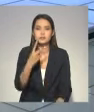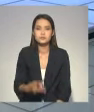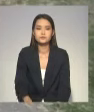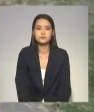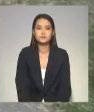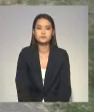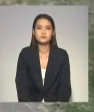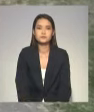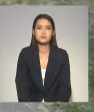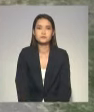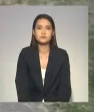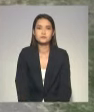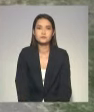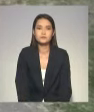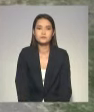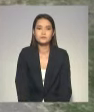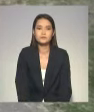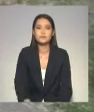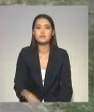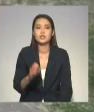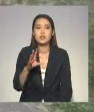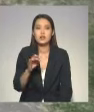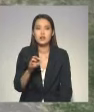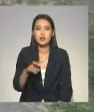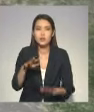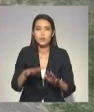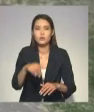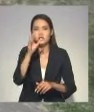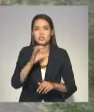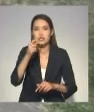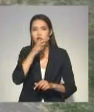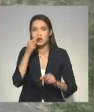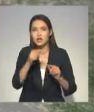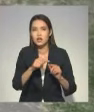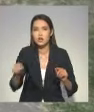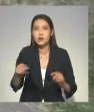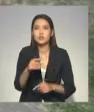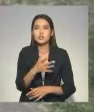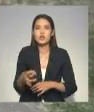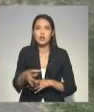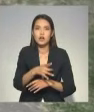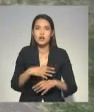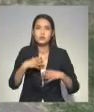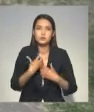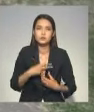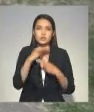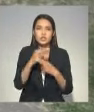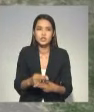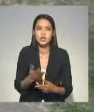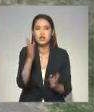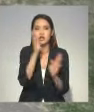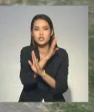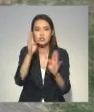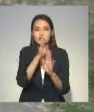өрбітеді. Аман қарағайда болған алапат өрттен кейін аймақ шенеуніктері орман шаруашылығына көңіл бөлгені белгілі. Биыл табиғатты